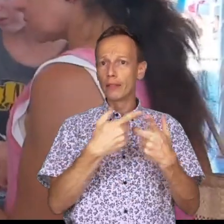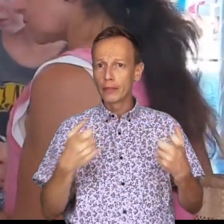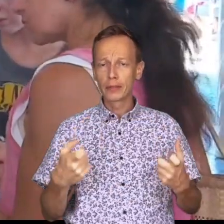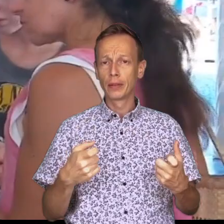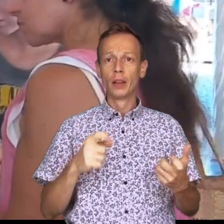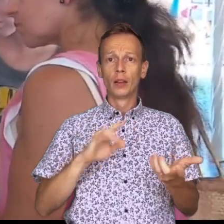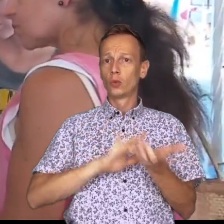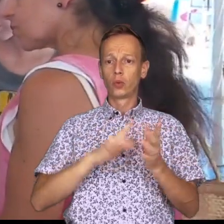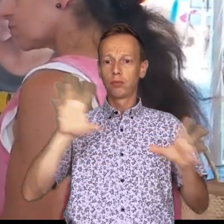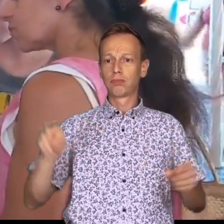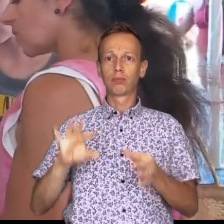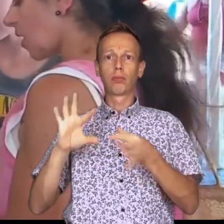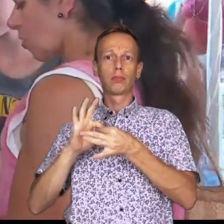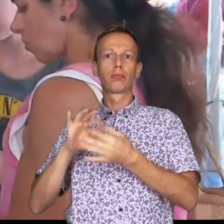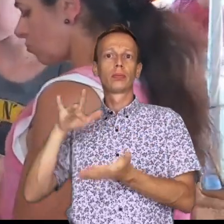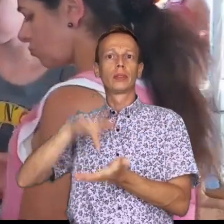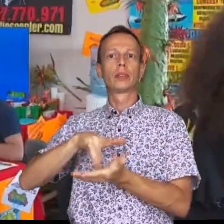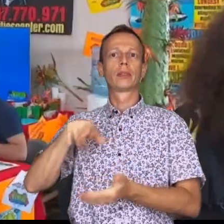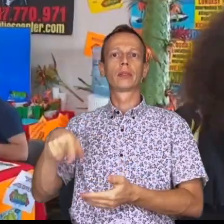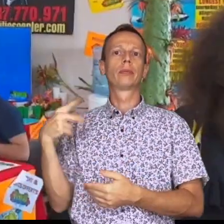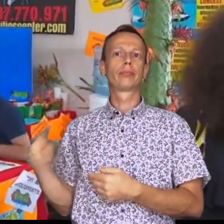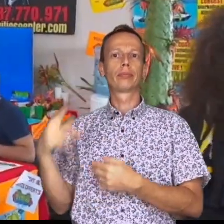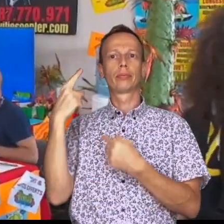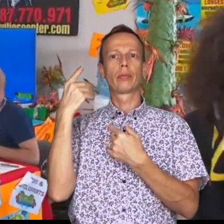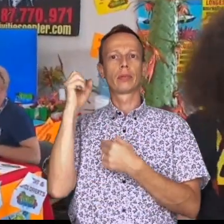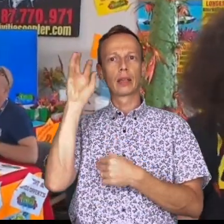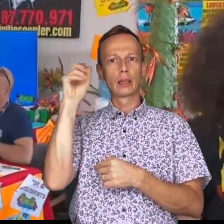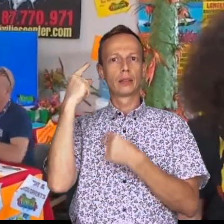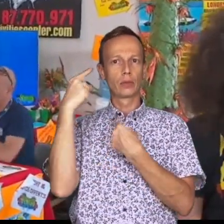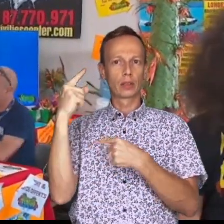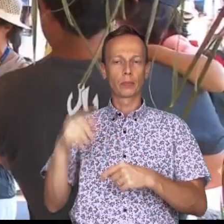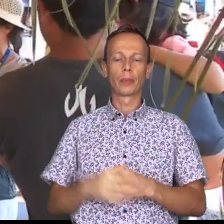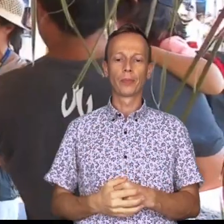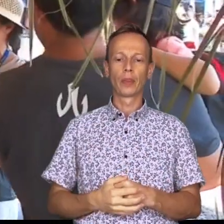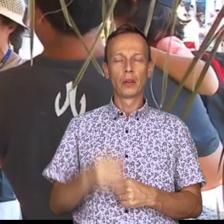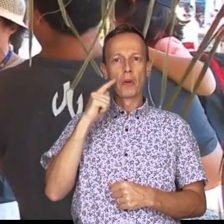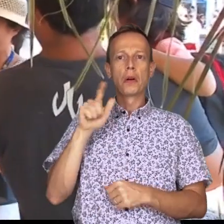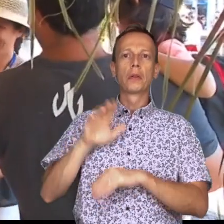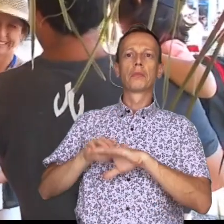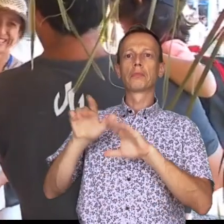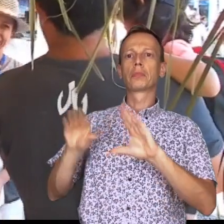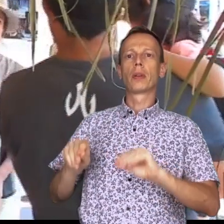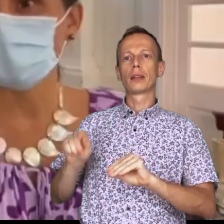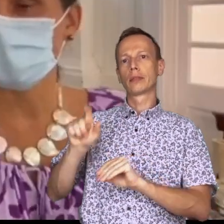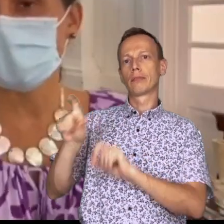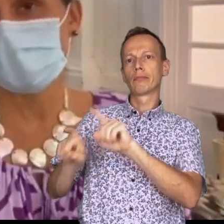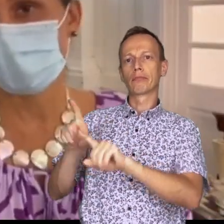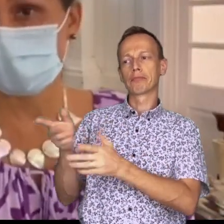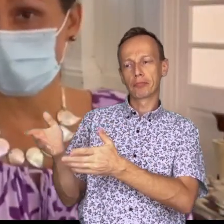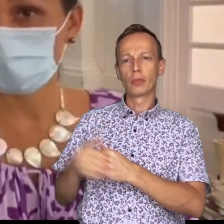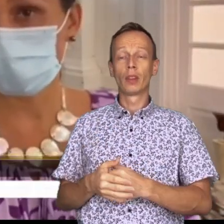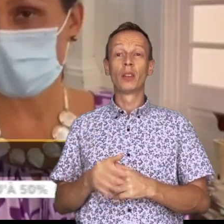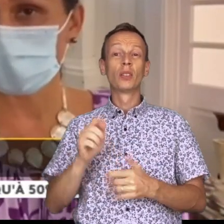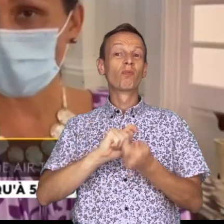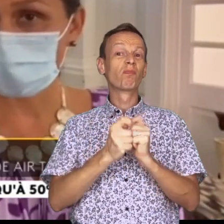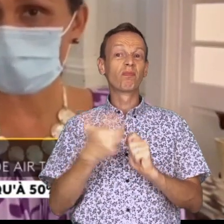salons conventionnel. Je vous propose d'écouter Vairani Tetaria, elle est au micro de Gilles Tautou. Fait preuve d'inventivité, ce qui change,